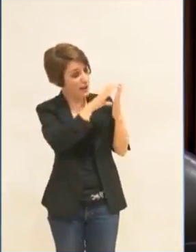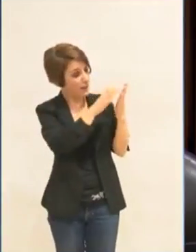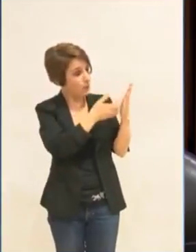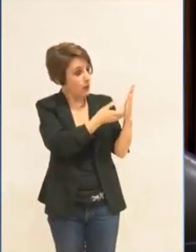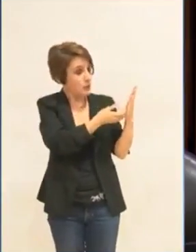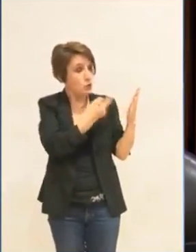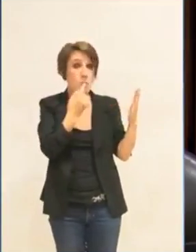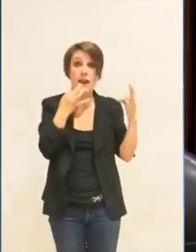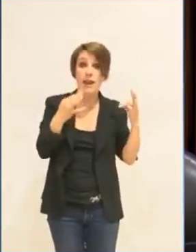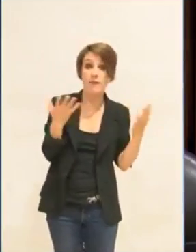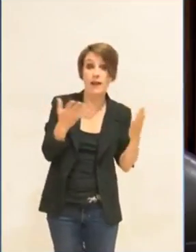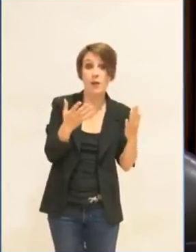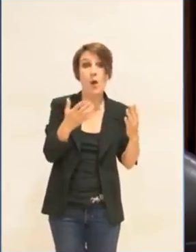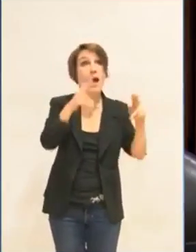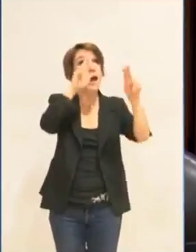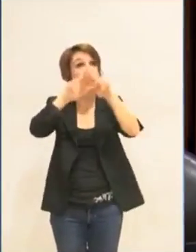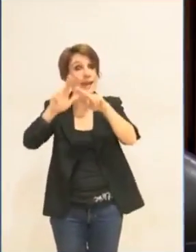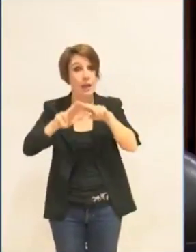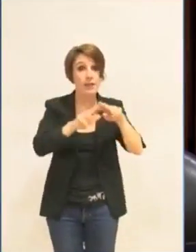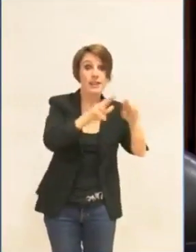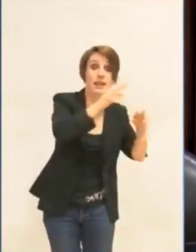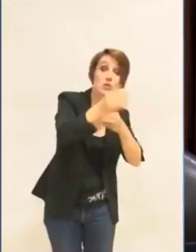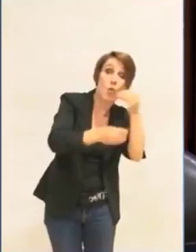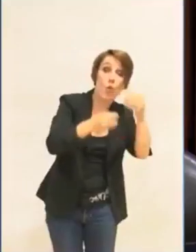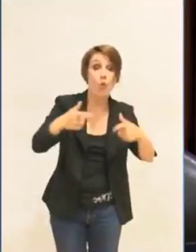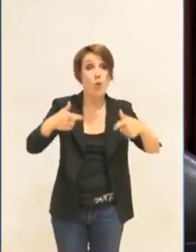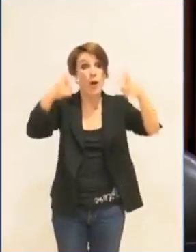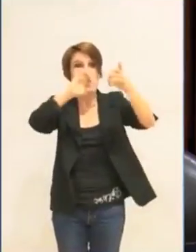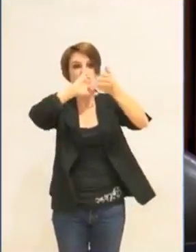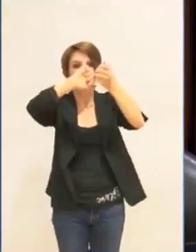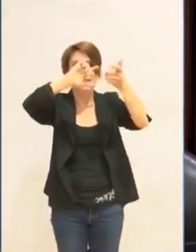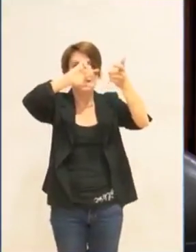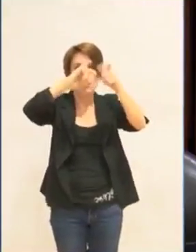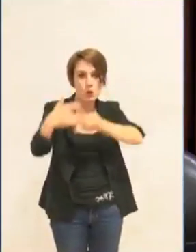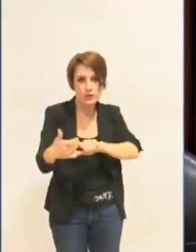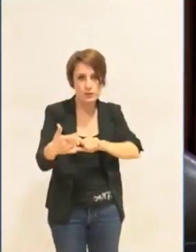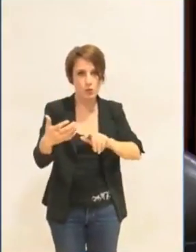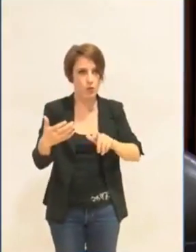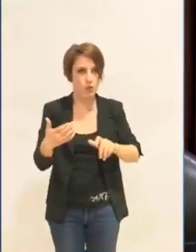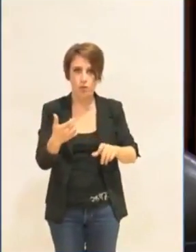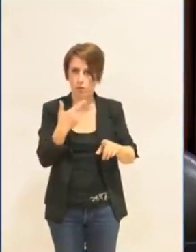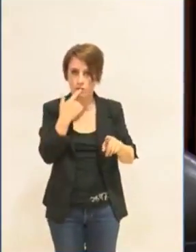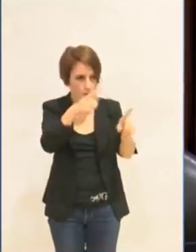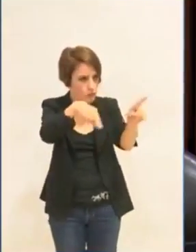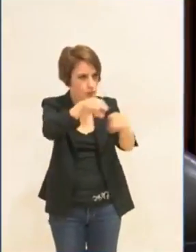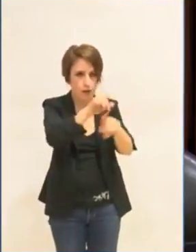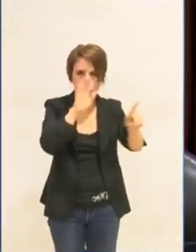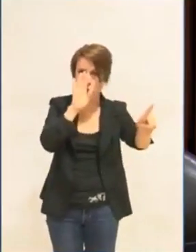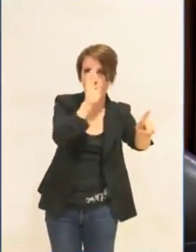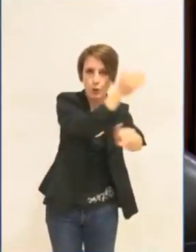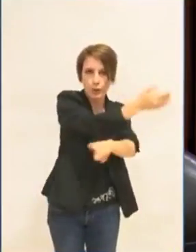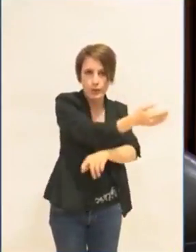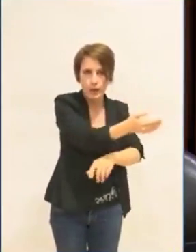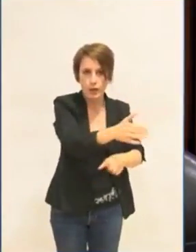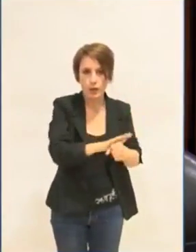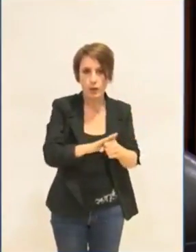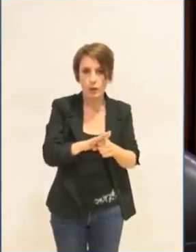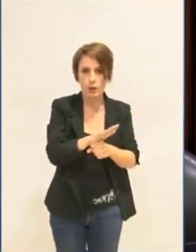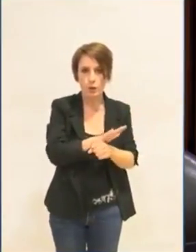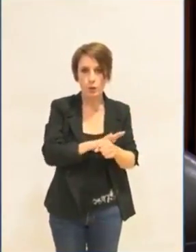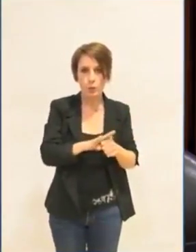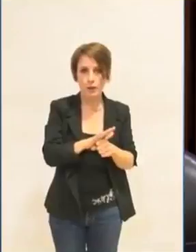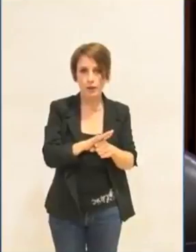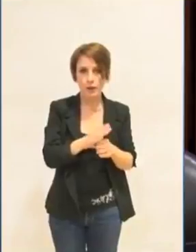ou la démolition, ce qui, de votre part, est une dédite à l'égard de beaucoup d'habitants du secteur